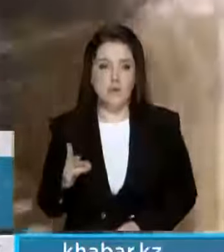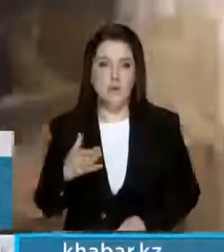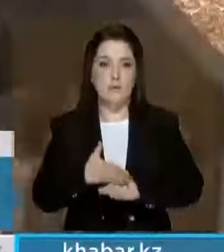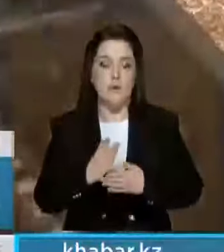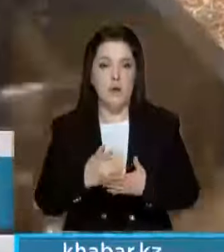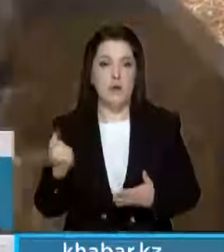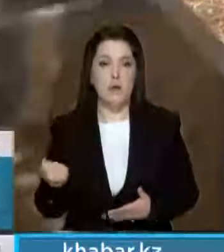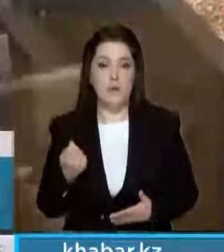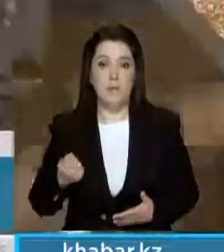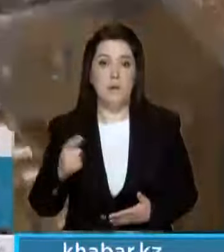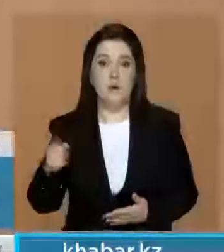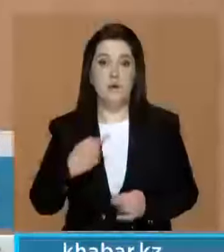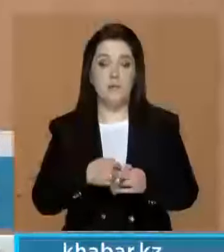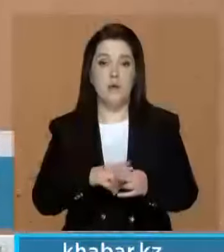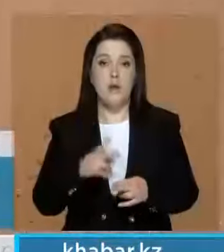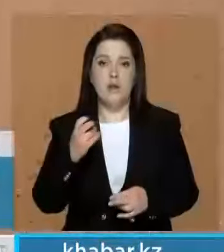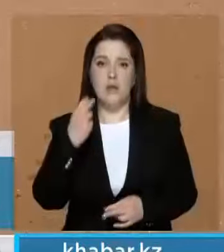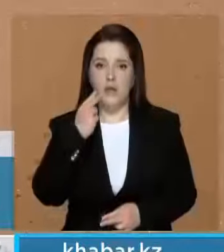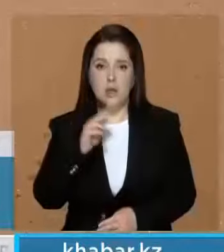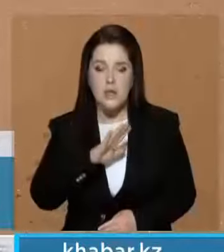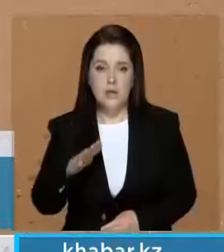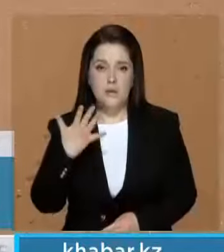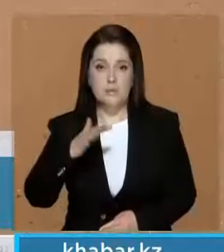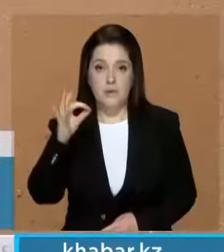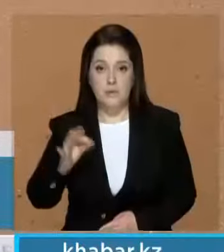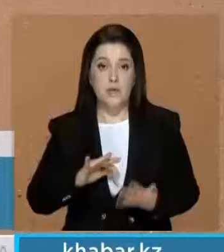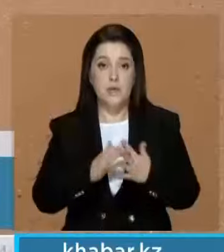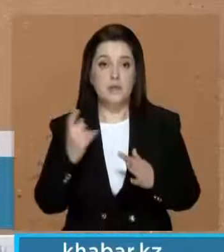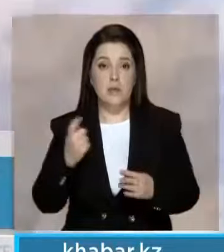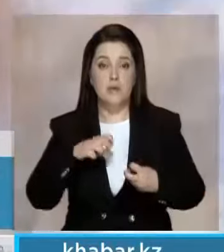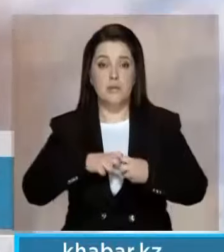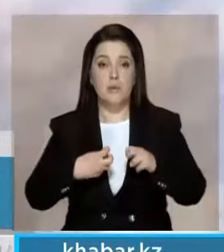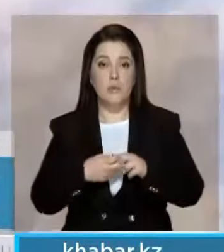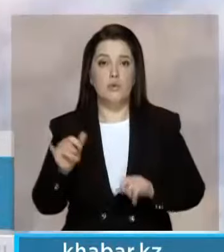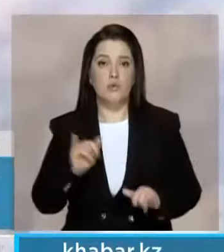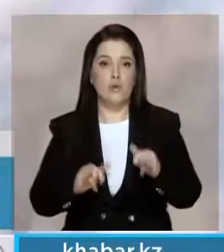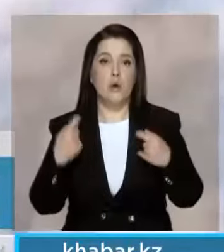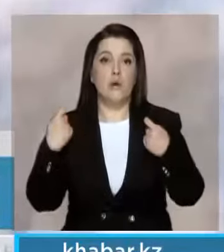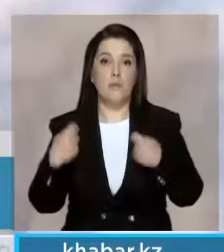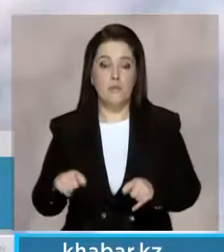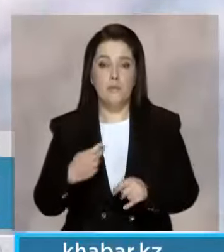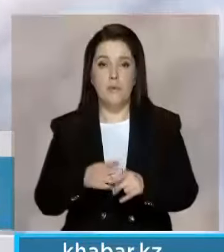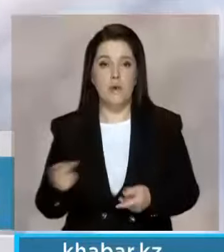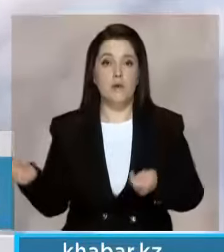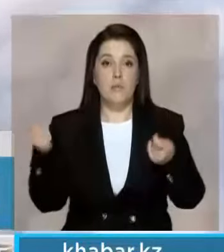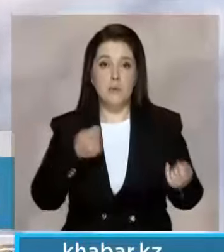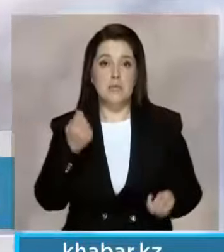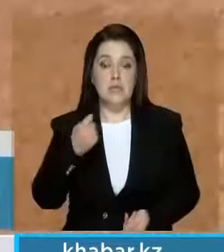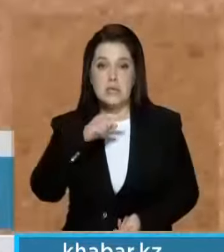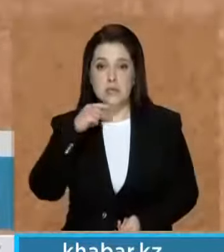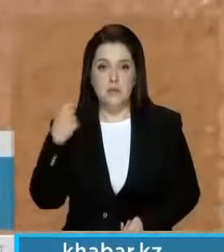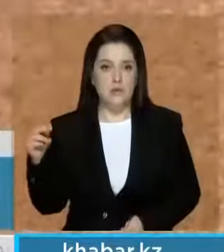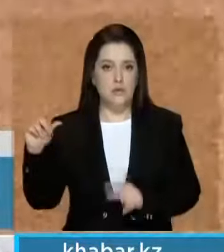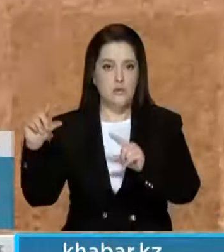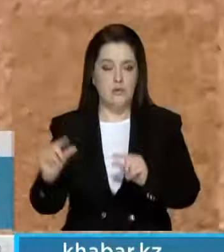тонн пшеницы. Около половины из них неклассная. Крестьяне испытывают проблемы с ее сбытом. Усугубляет положение ввоз зерна из России, что